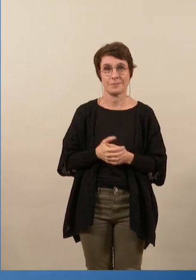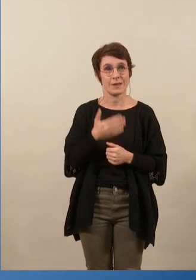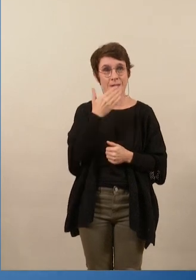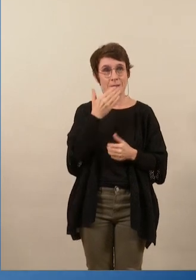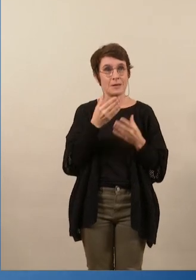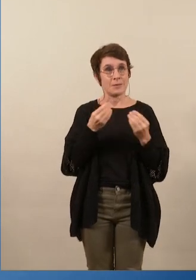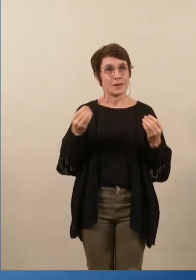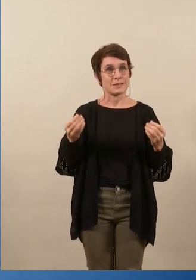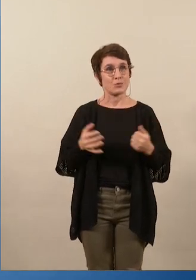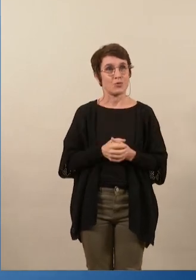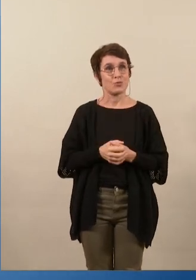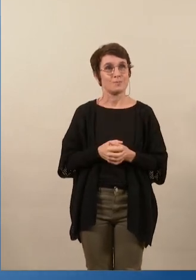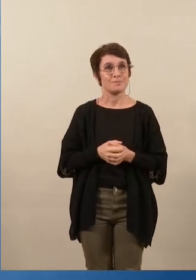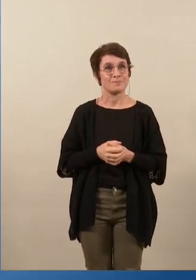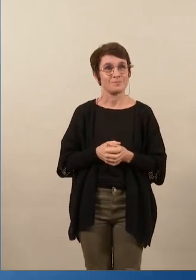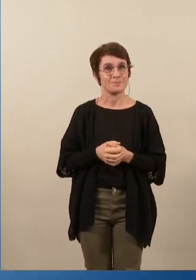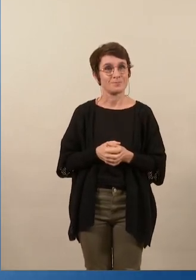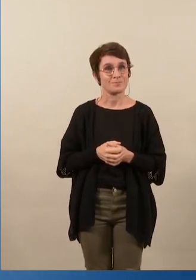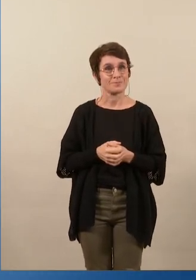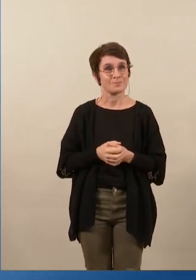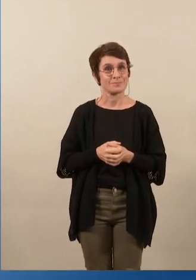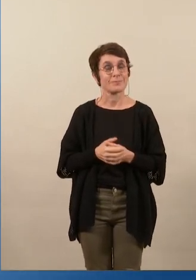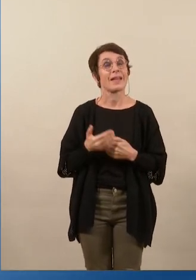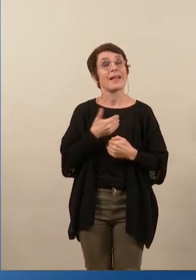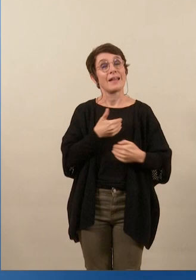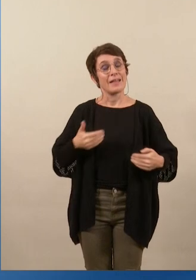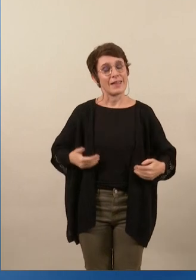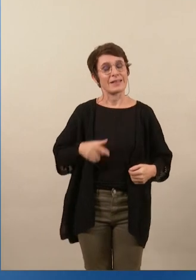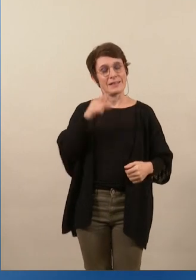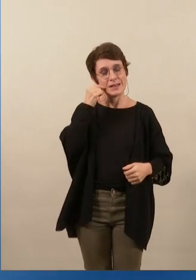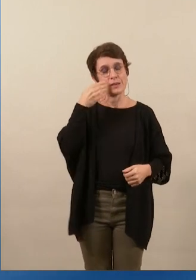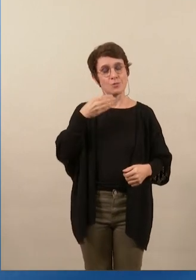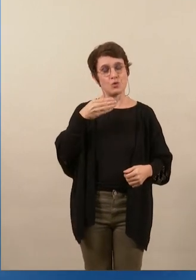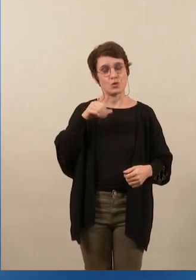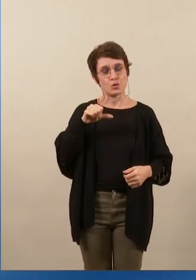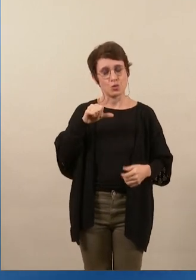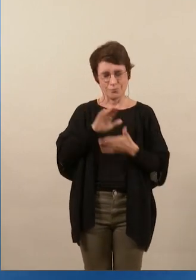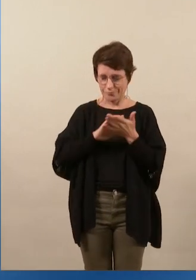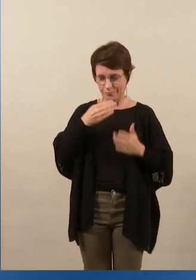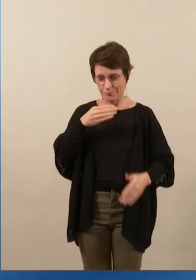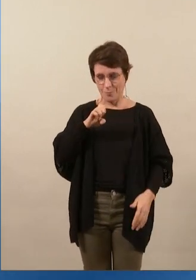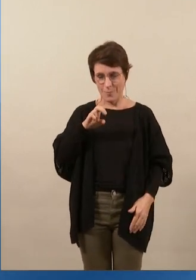beaucoup enfin Pierre Merot donc pour le 4e pôle